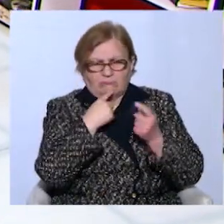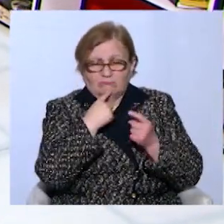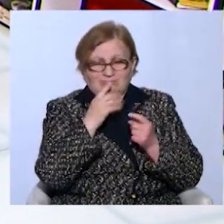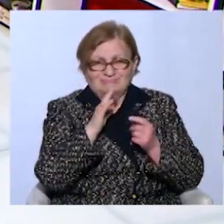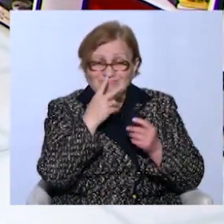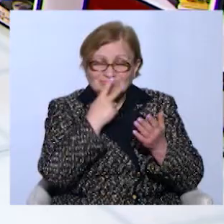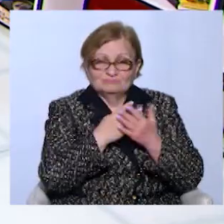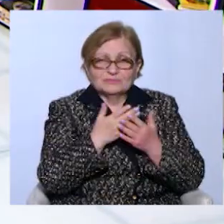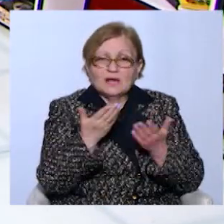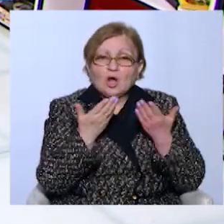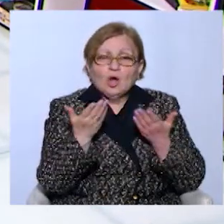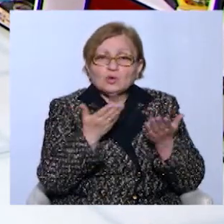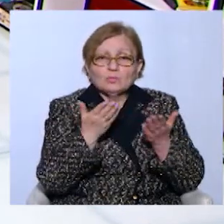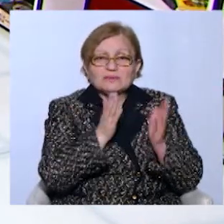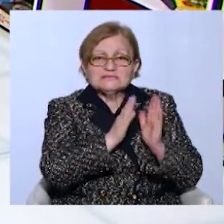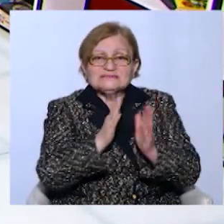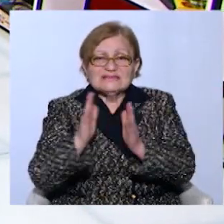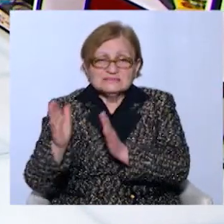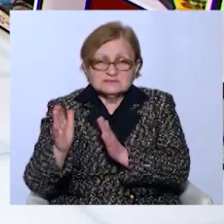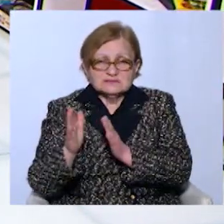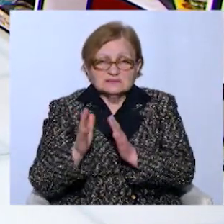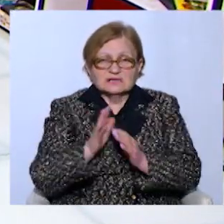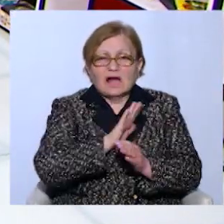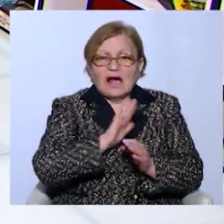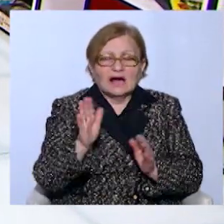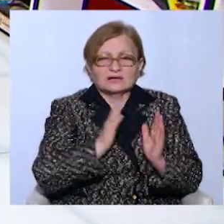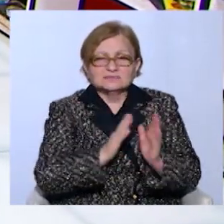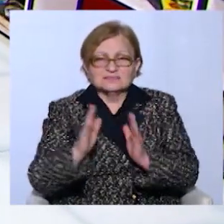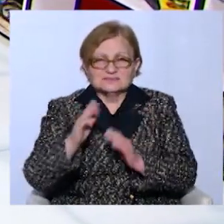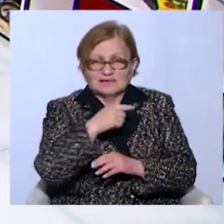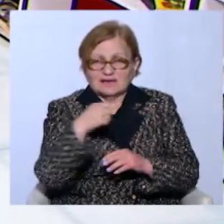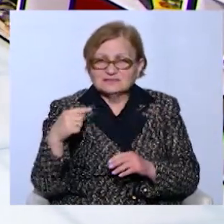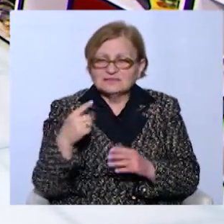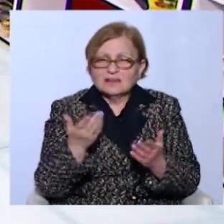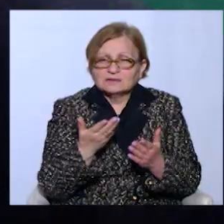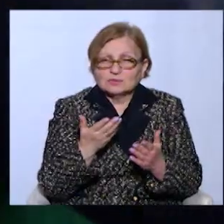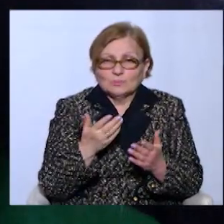რომელია წესიერი და რომელი არაწესიერი? 3/1,